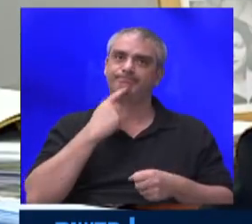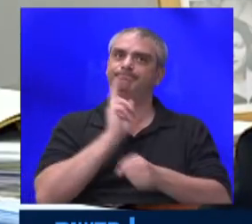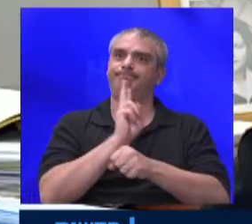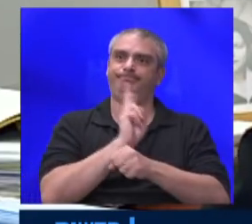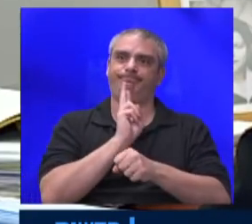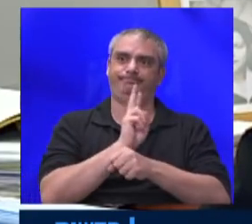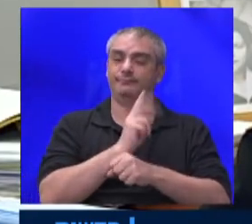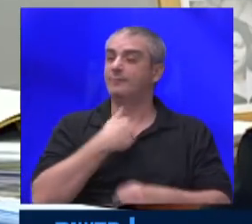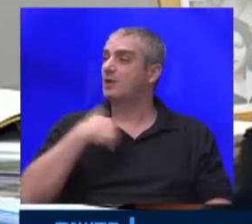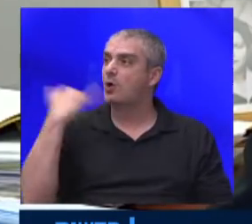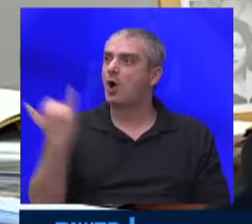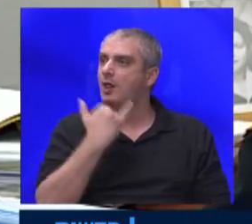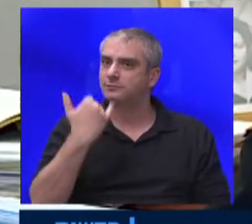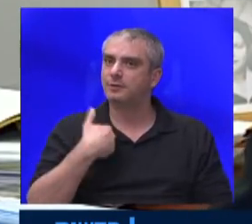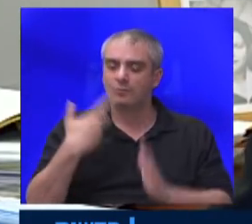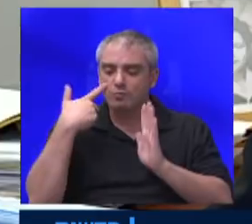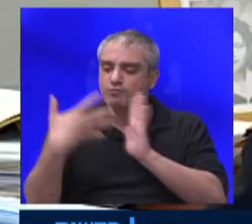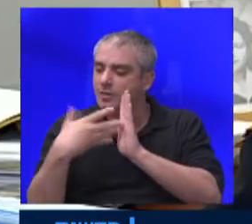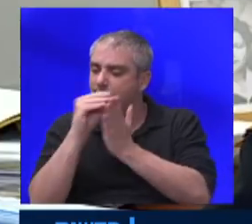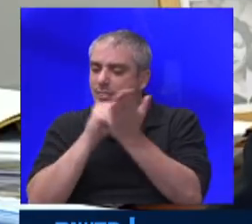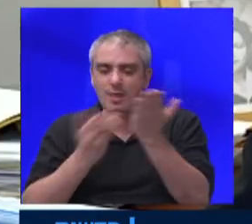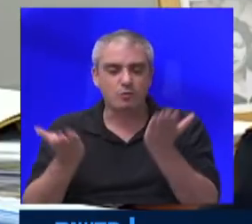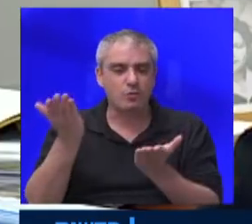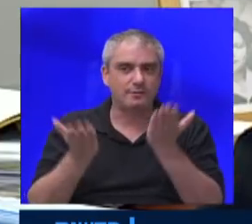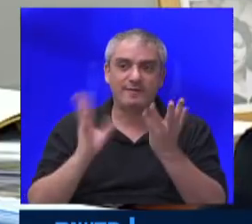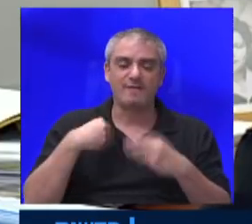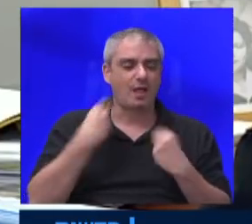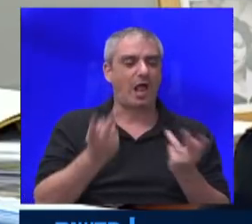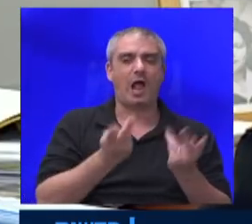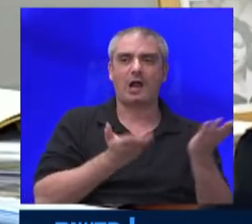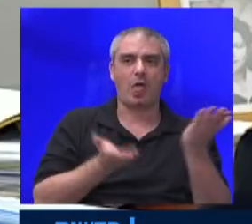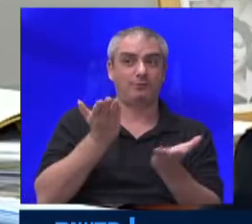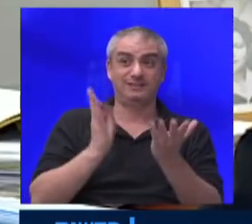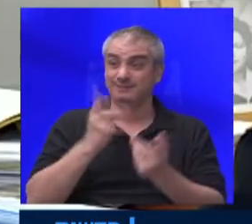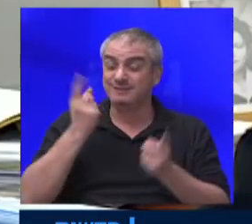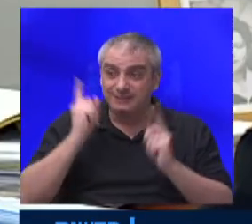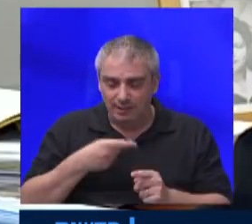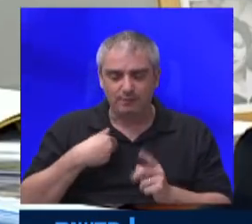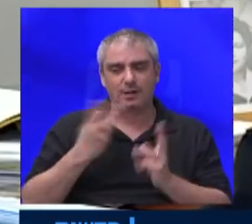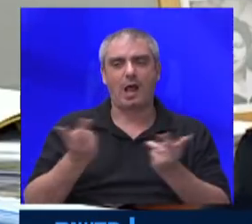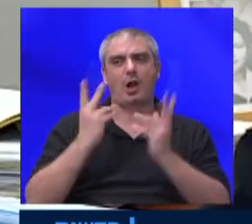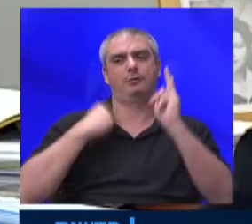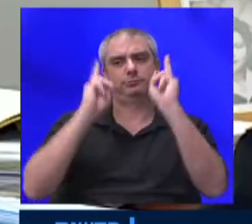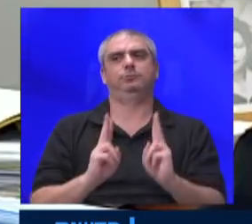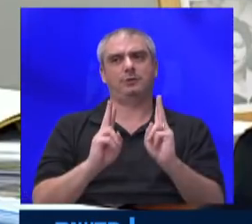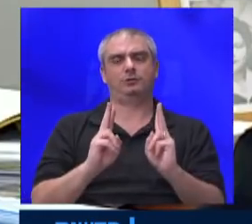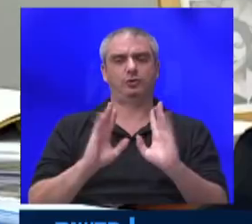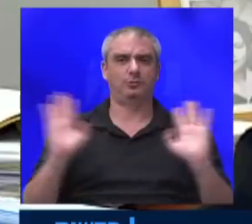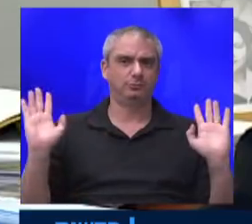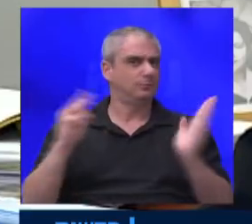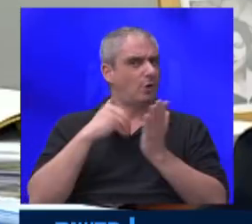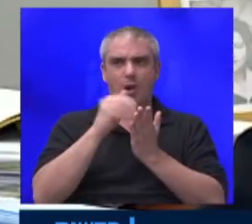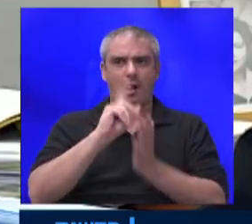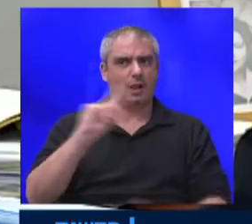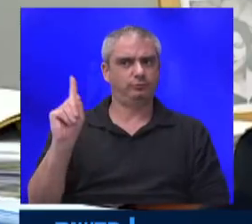הזמן בוחנים את הנתונים ואת ההקלות שביצענו. אם יהיה צורך, נעצור את המשך ההקלות,